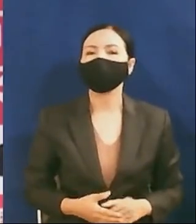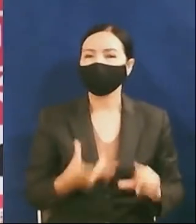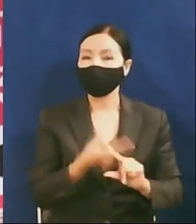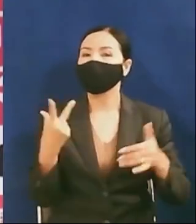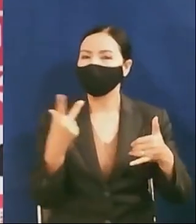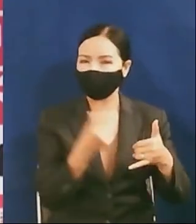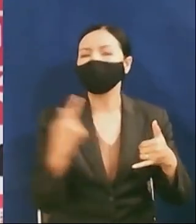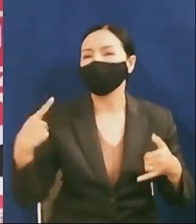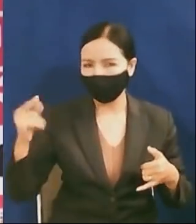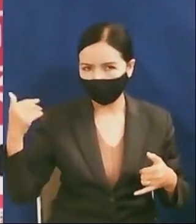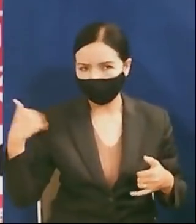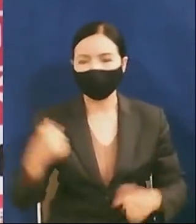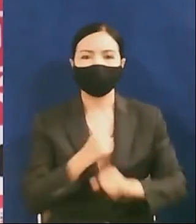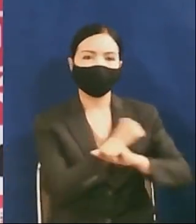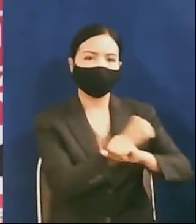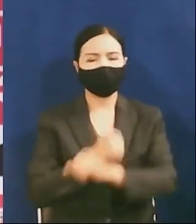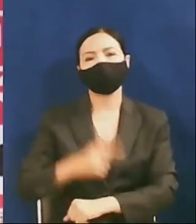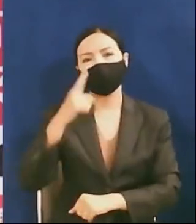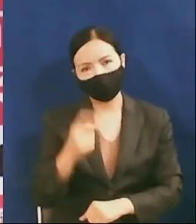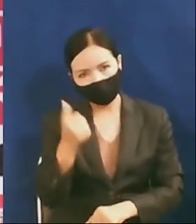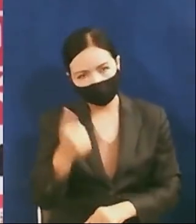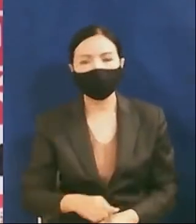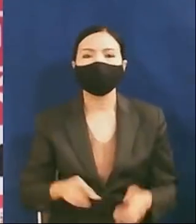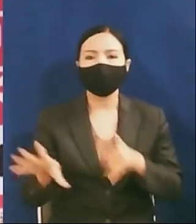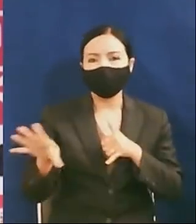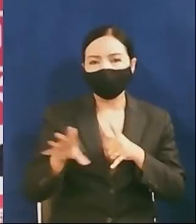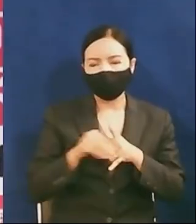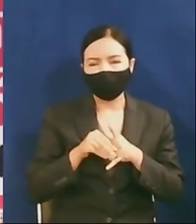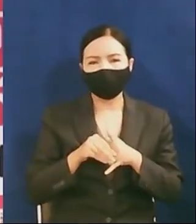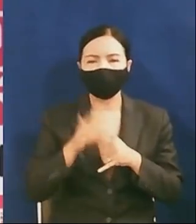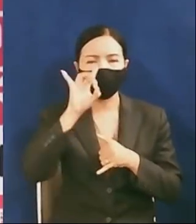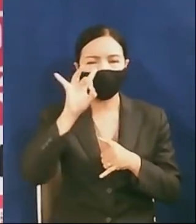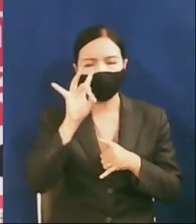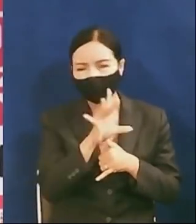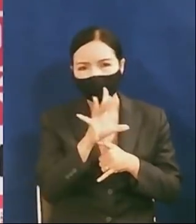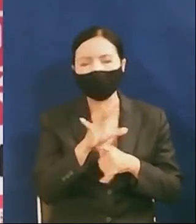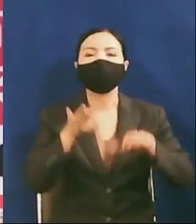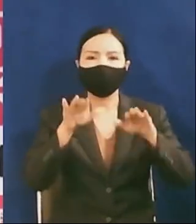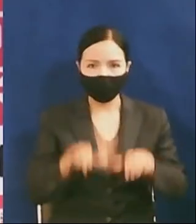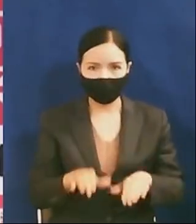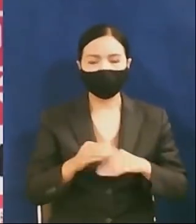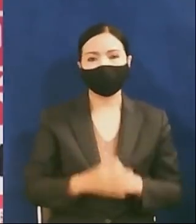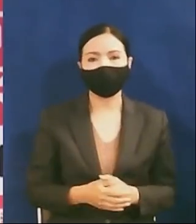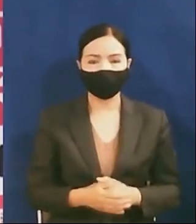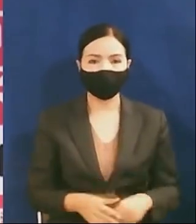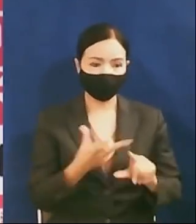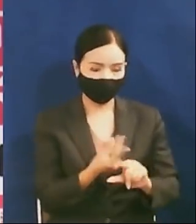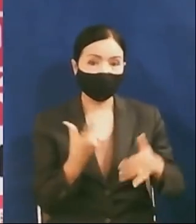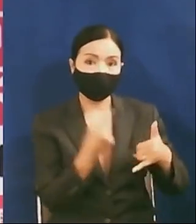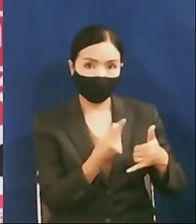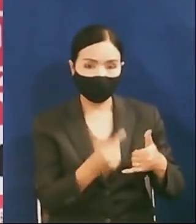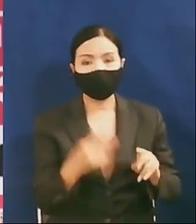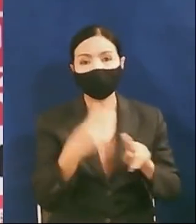ประโยชน์ในเรื่องของการป้องกันเสียชีวิตและก็ป้องกันการติดเชื้อนะครับนอกจากนี้ครับก็ต้องย้ำว่าวัคซีนทุกตั